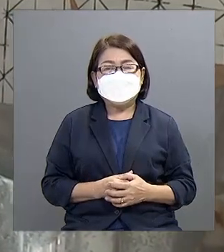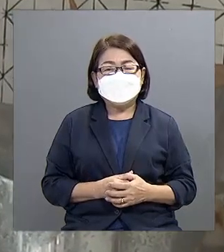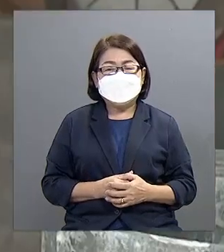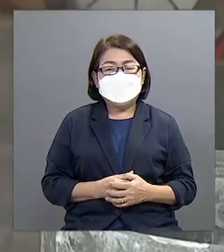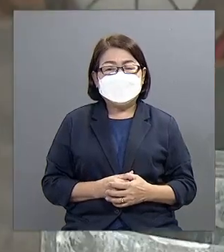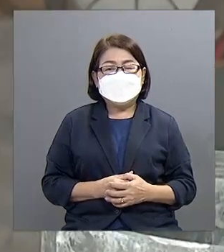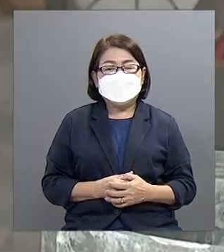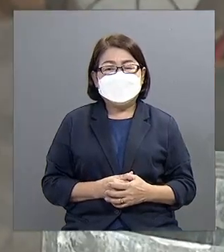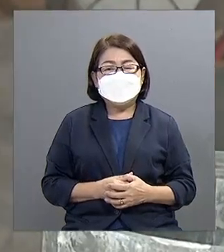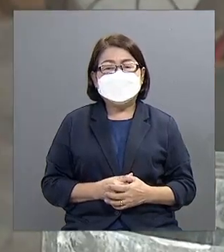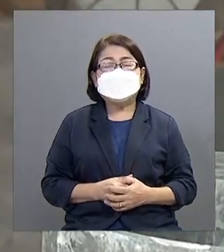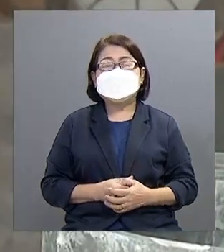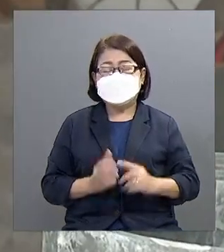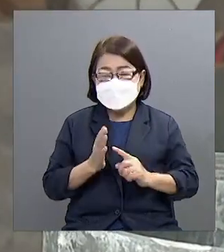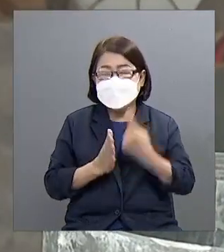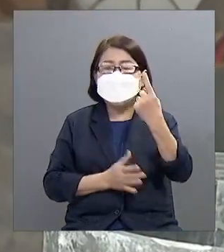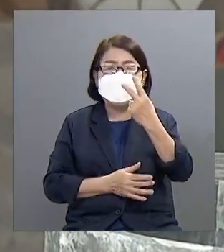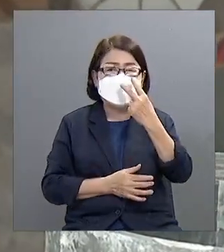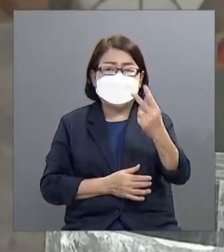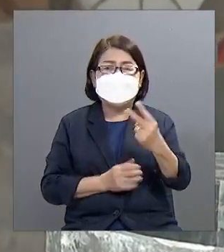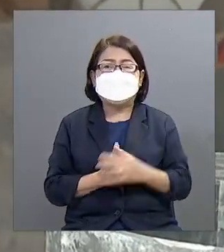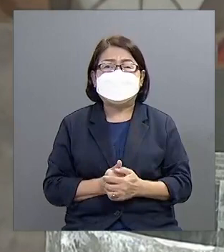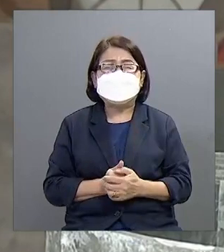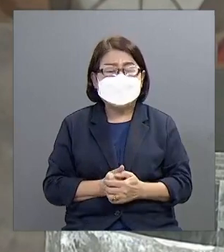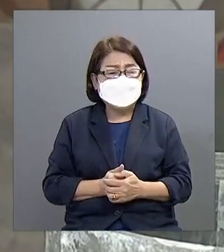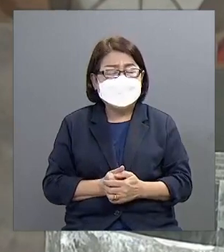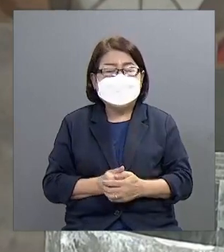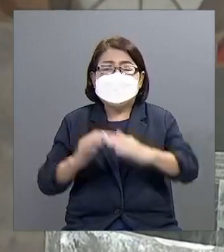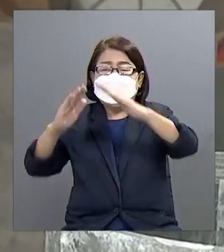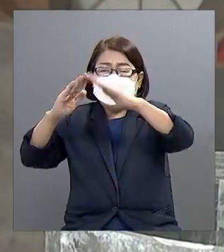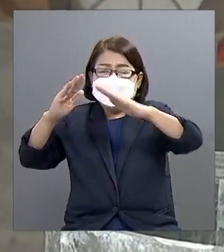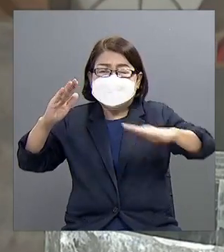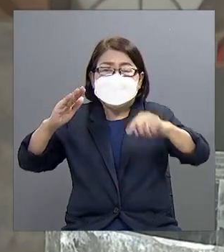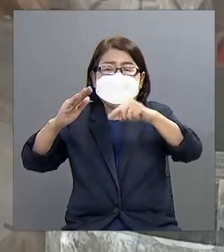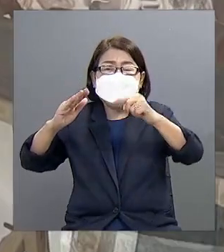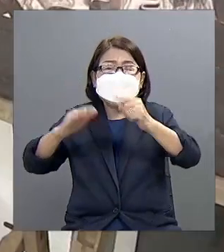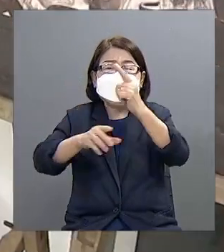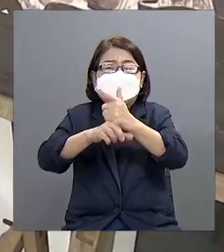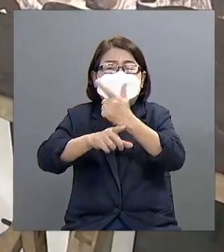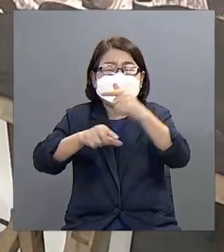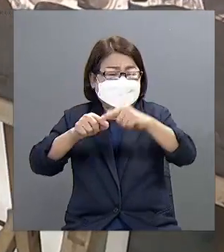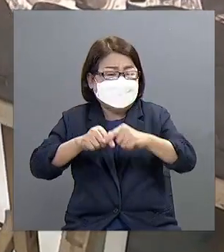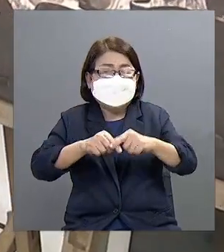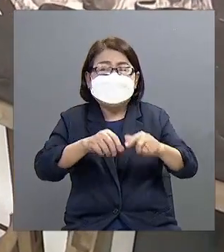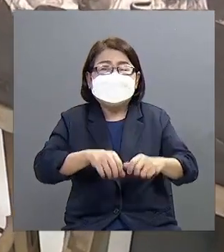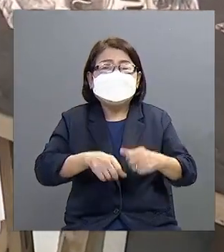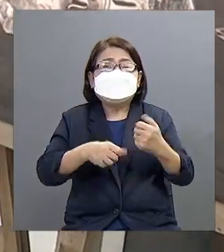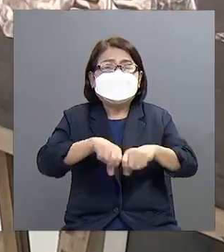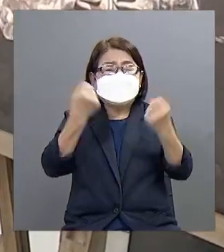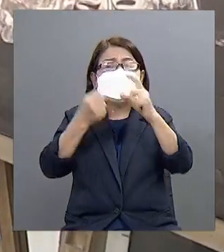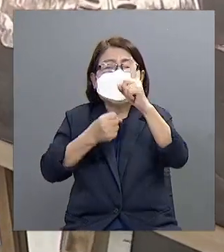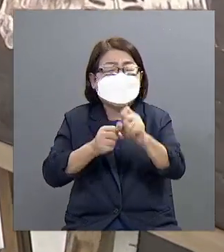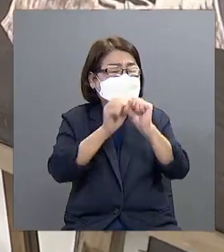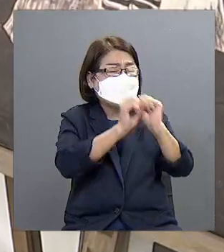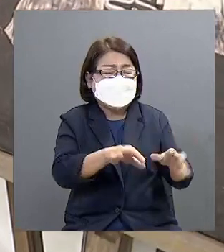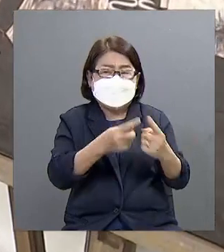ความรู้สึกแรกที่ผมเห็นเนี่ยร่องรอยสนิมเขาเนี่ยผมก็รู้สึกเลยว่าเฮ้ยเขาสื่อถึงความไม่เที่ยงตัวเขาเองเนี่ยในขณะที่เรายังไม่ทัน